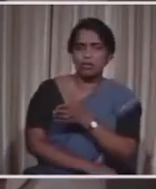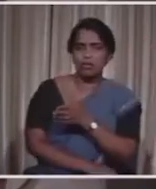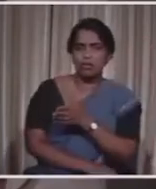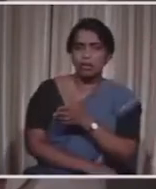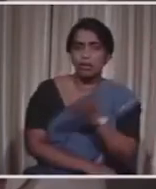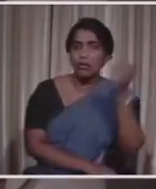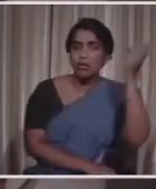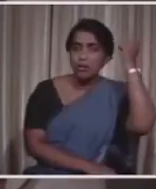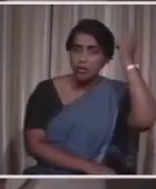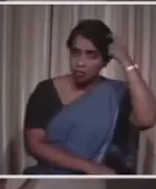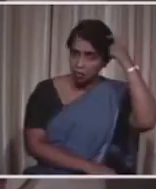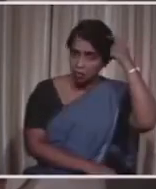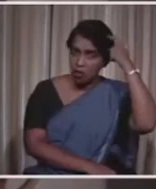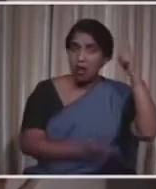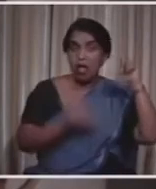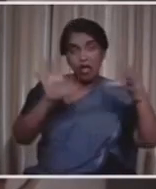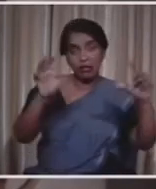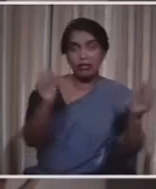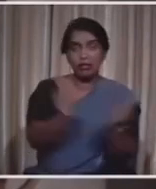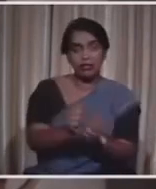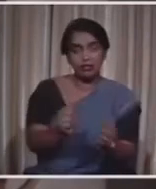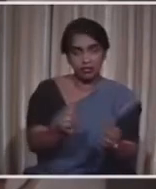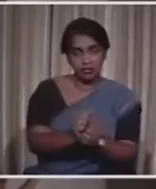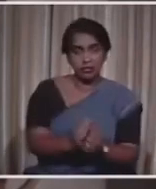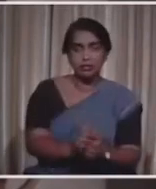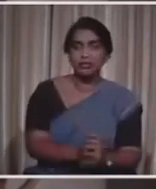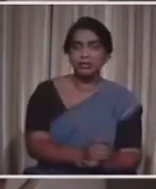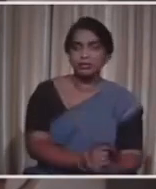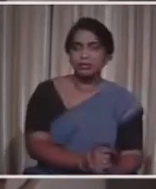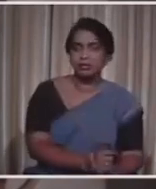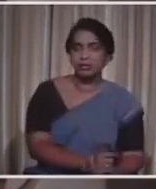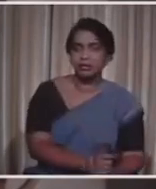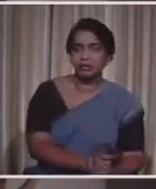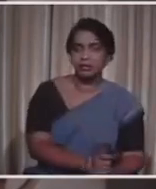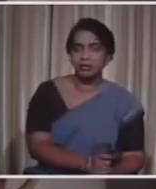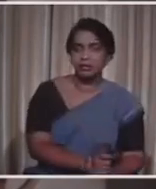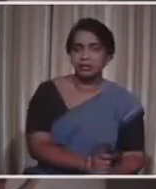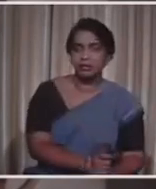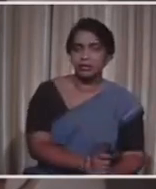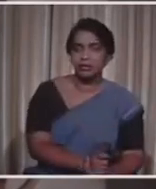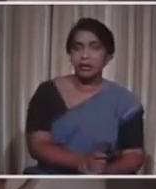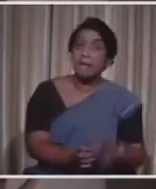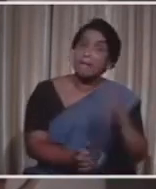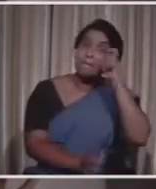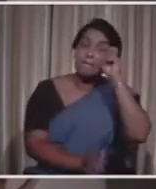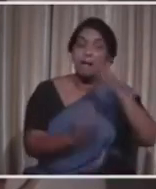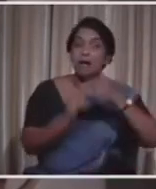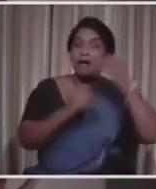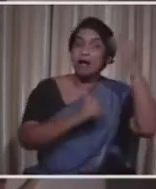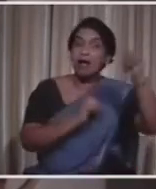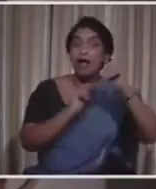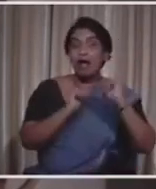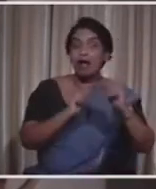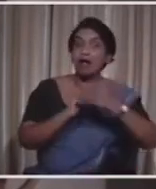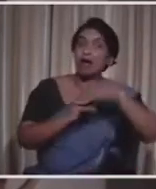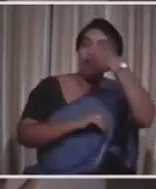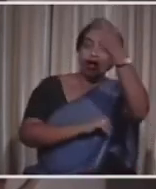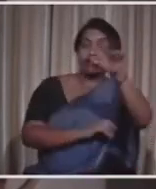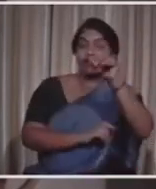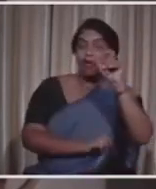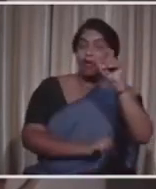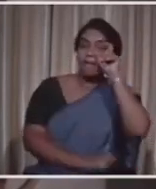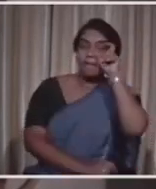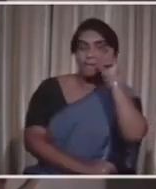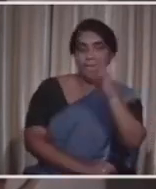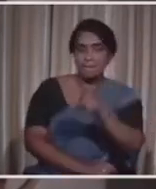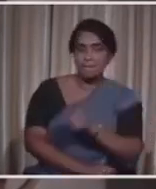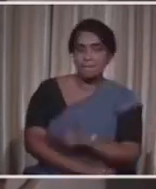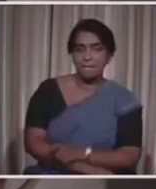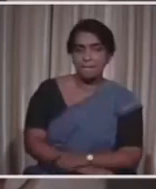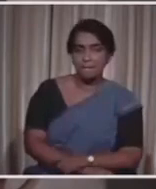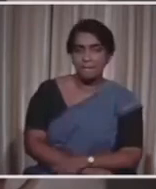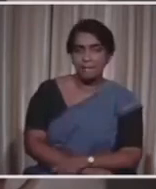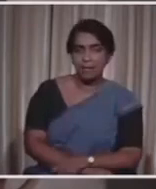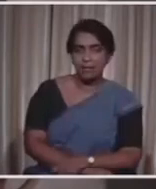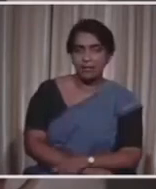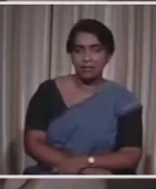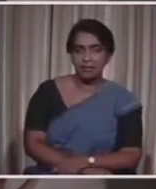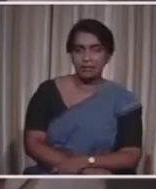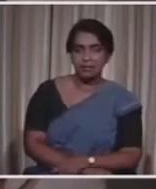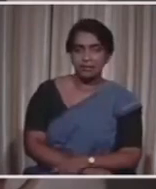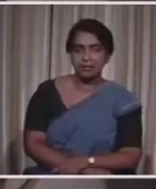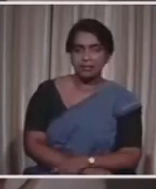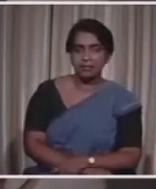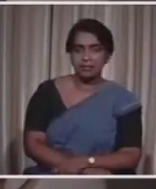හතක් නැගත්තනේ ඔබතුමාගේ ප්‍රශ්නේ ඉදිරිපත් කරන්න බලාගෙන ඉන්නවා ඕගොල්ලෝ එනකන් එළියට විපක්ෂ නායකතුමා එළියට එනකන් බලන්